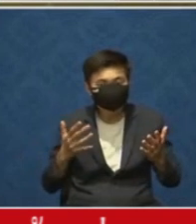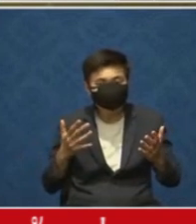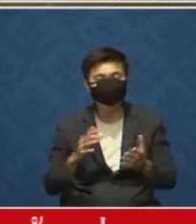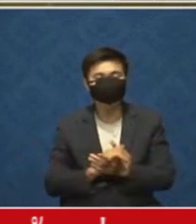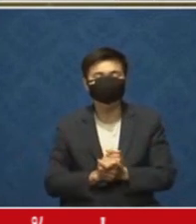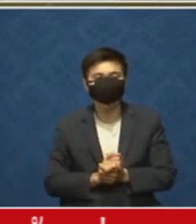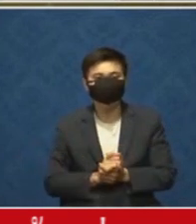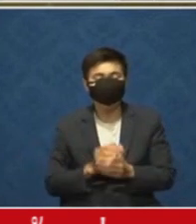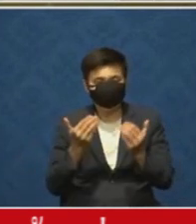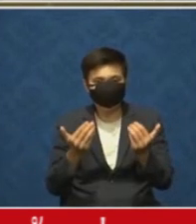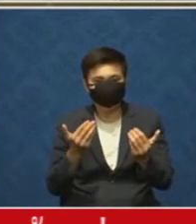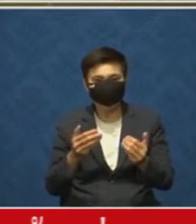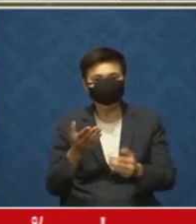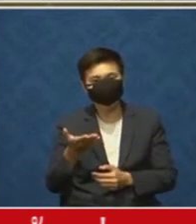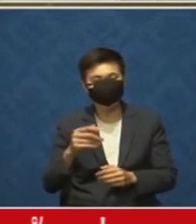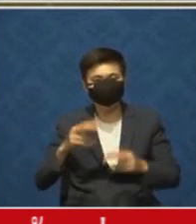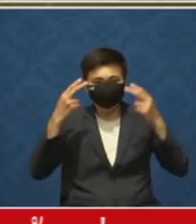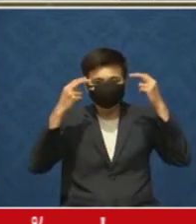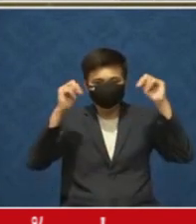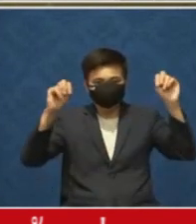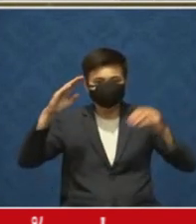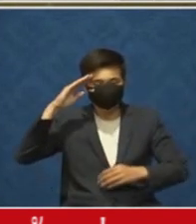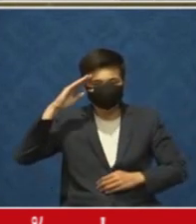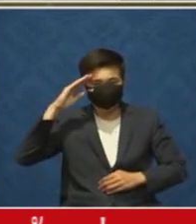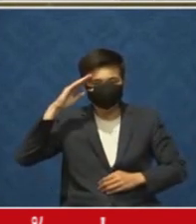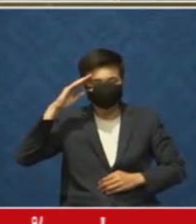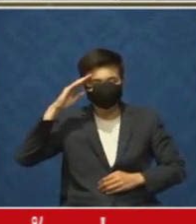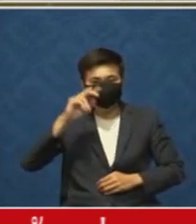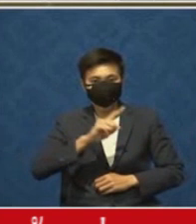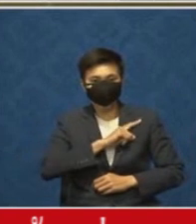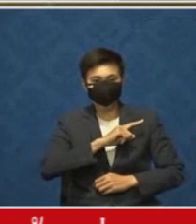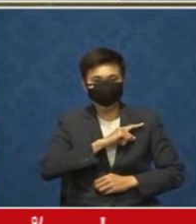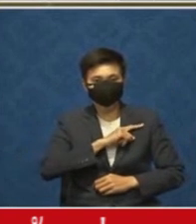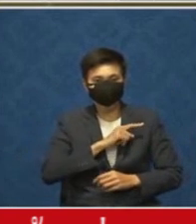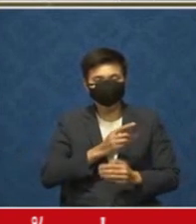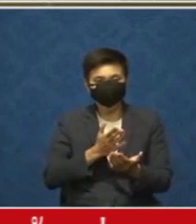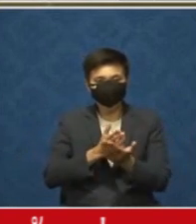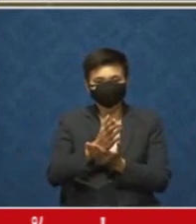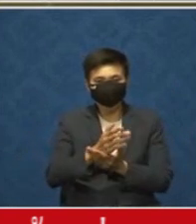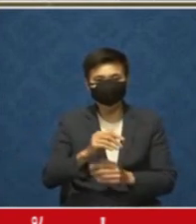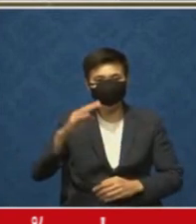นี่คือทั้งหมดที่พลเอกประยุทธ์เนี่ยในฐานะรัฐมนตรีกลาโหมท่านต้องรับผิดชอบครับ